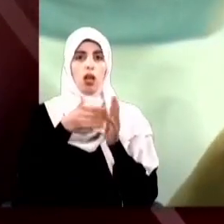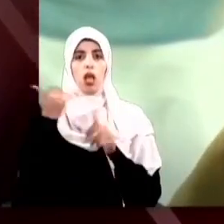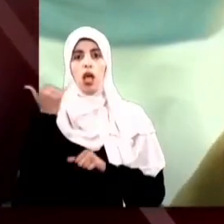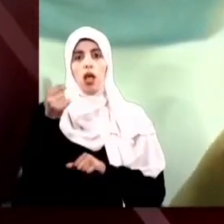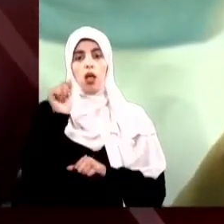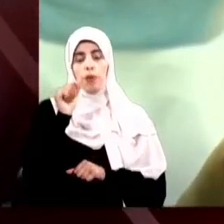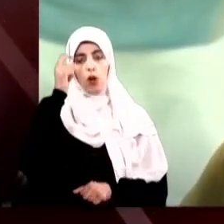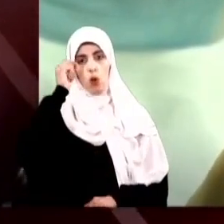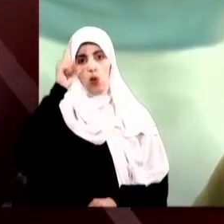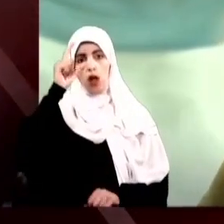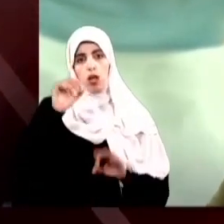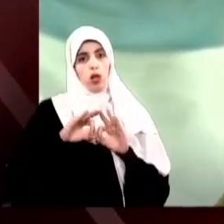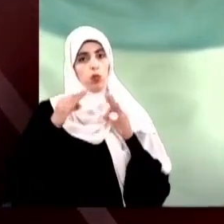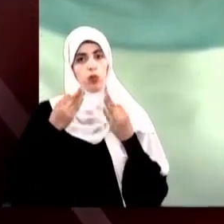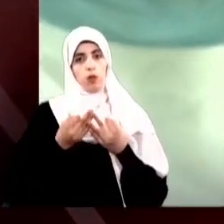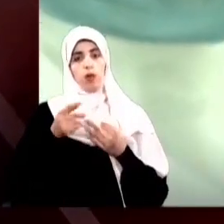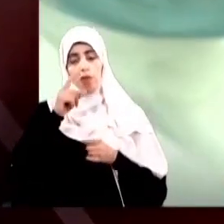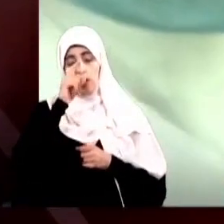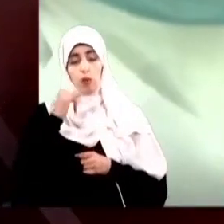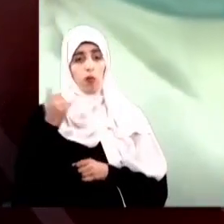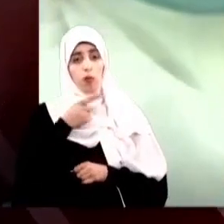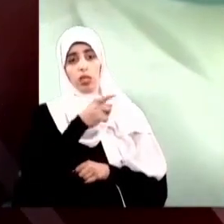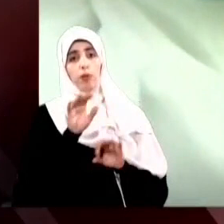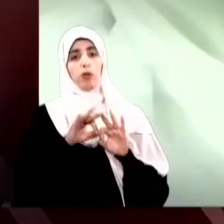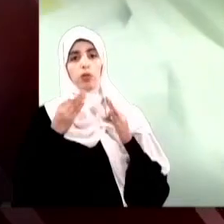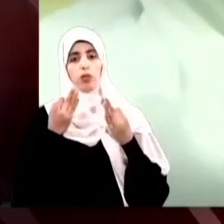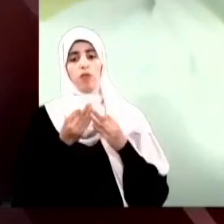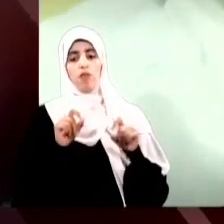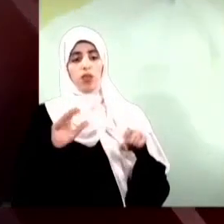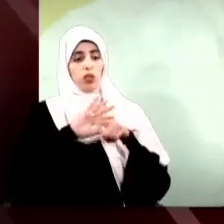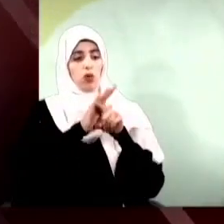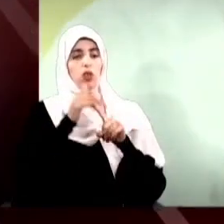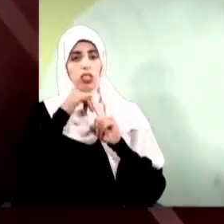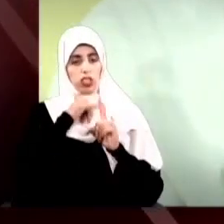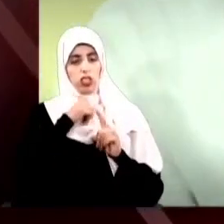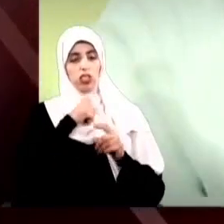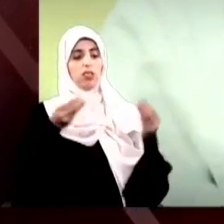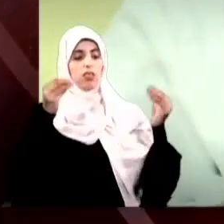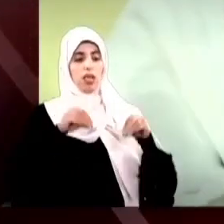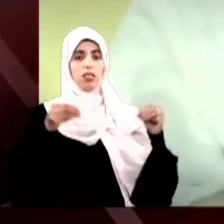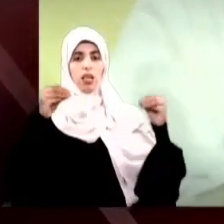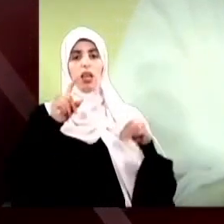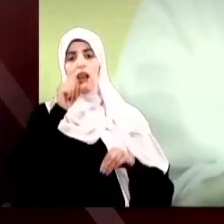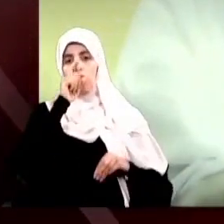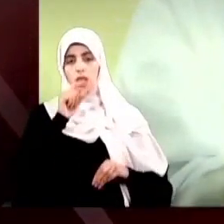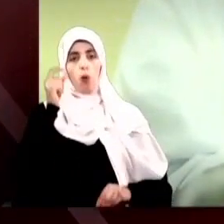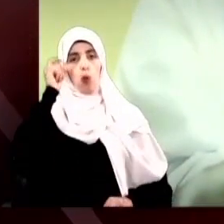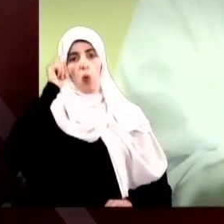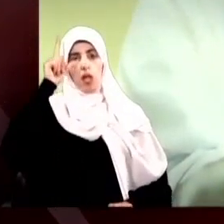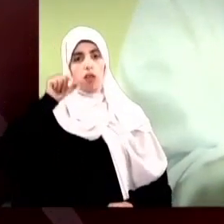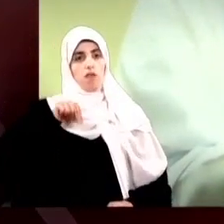بأهمية الوعي، السلاح الوحيد في هذه المعركة، وإن استجدت أسلحة أخرى لابد من